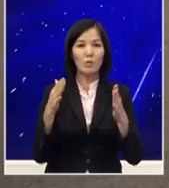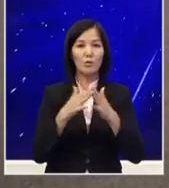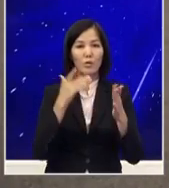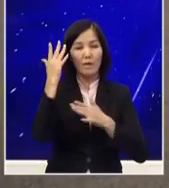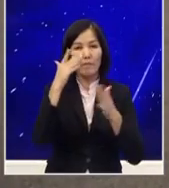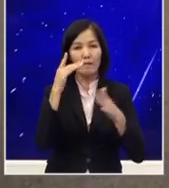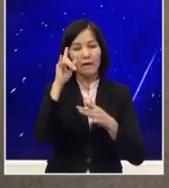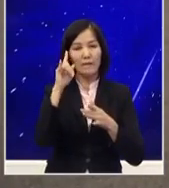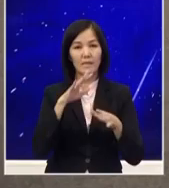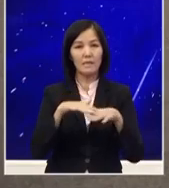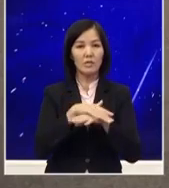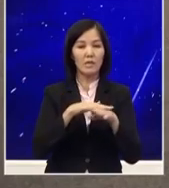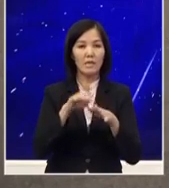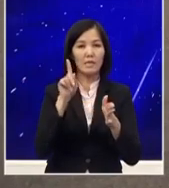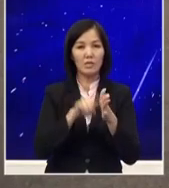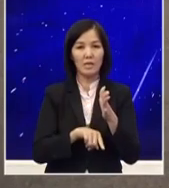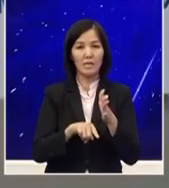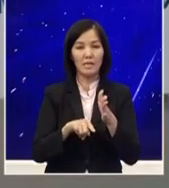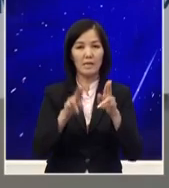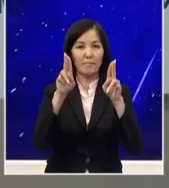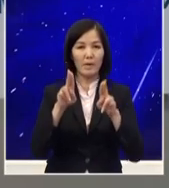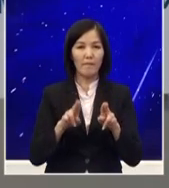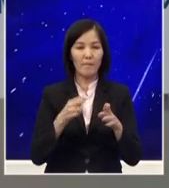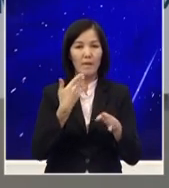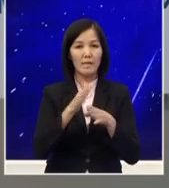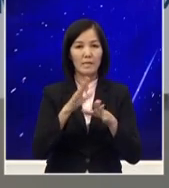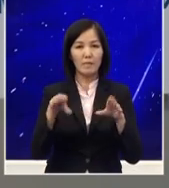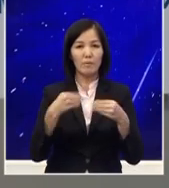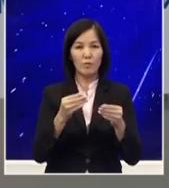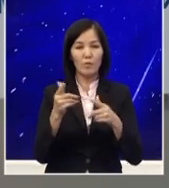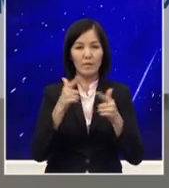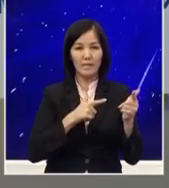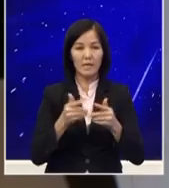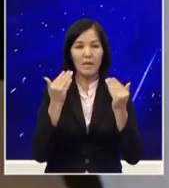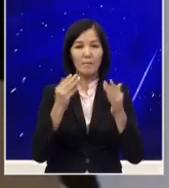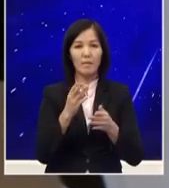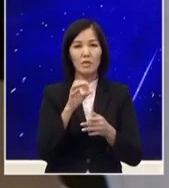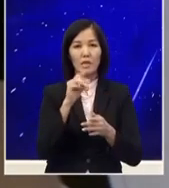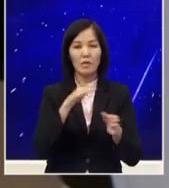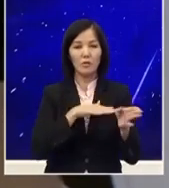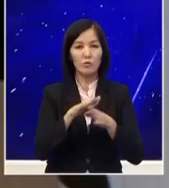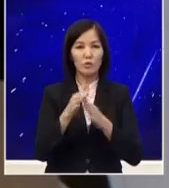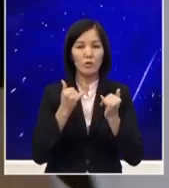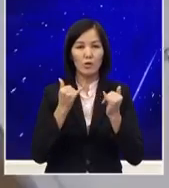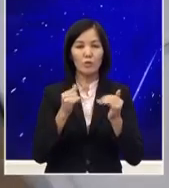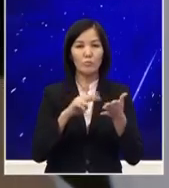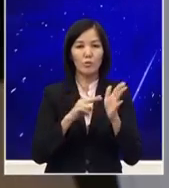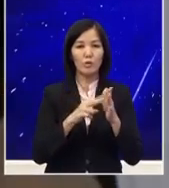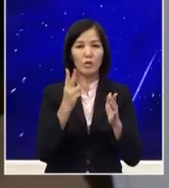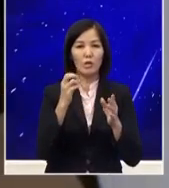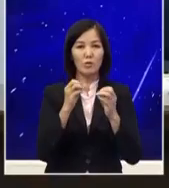армандаған қазақстандықтарға жеңілдетілген шарттармен несие беру мақсатында әзірленген. Биыл шаңырақты жүзеге асыру үшін